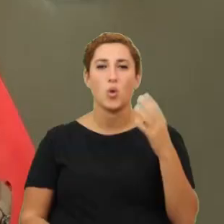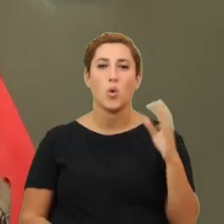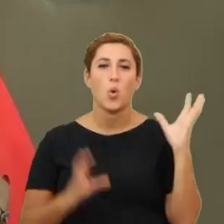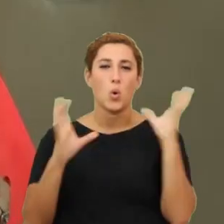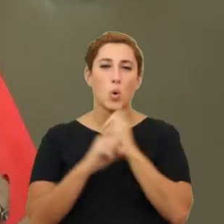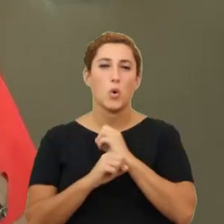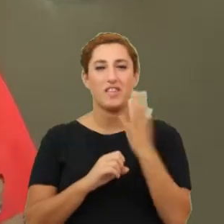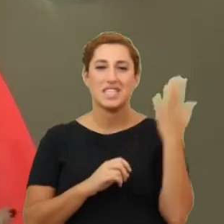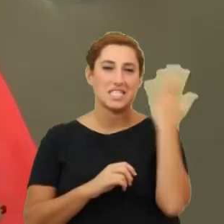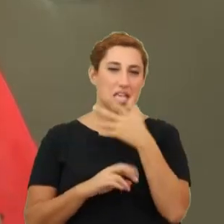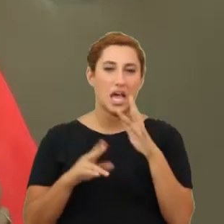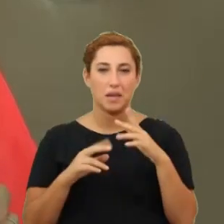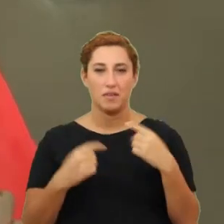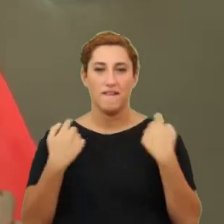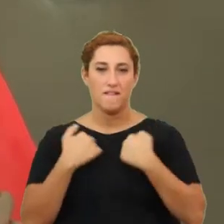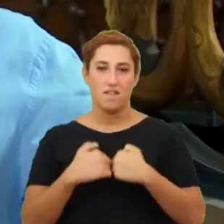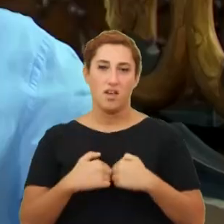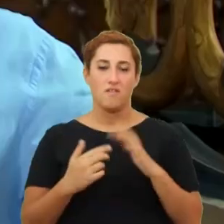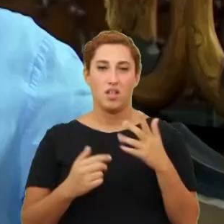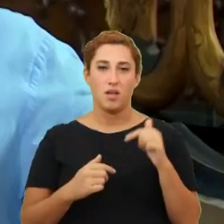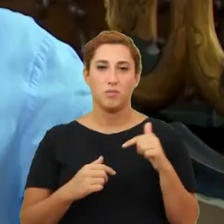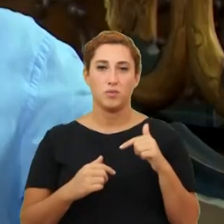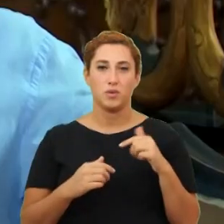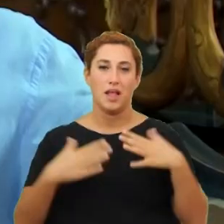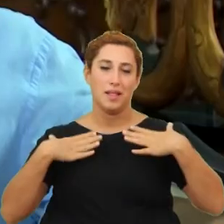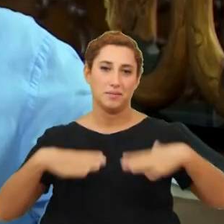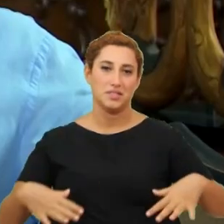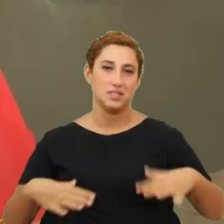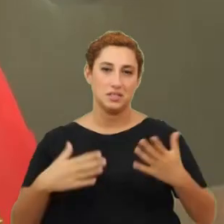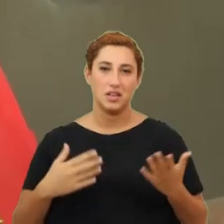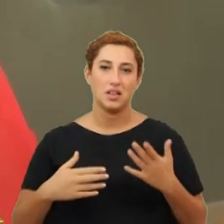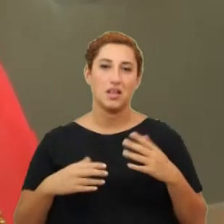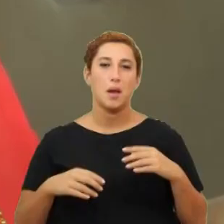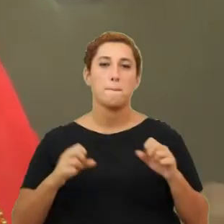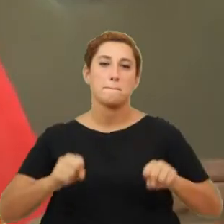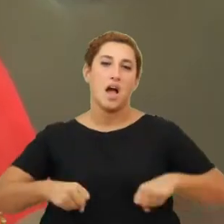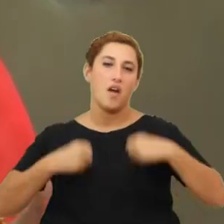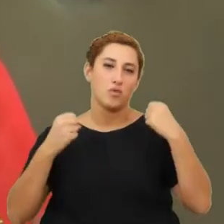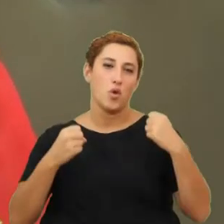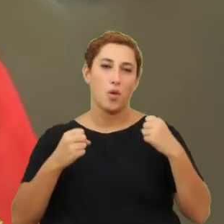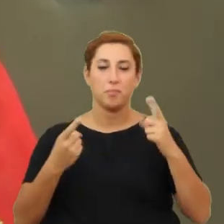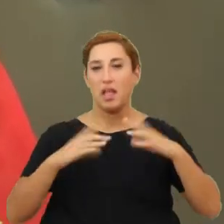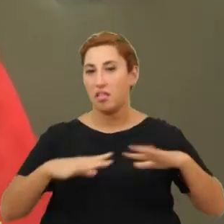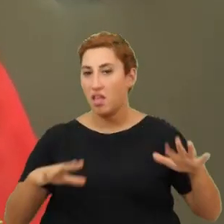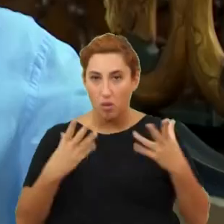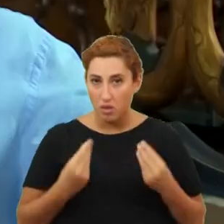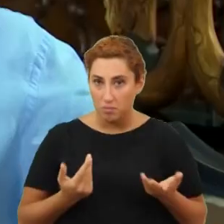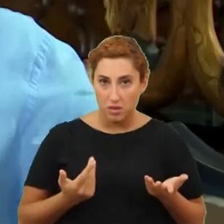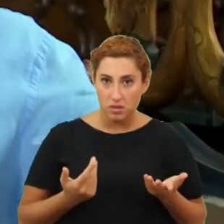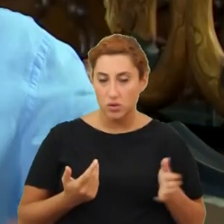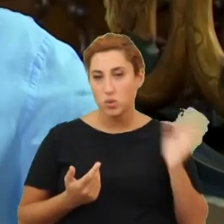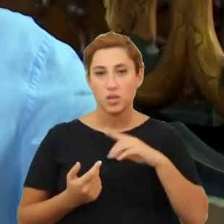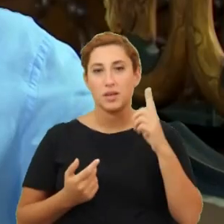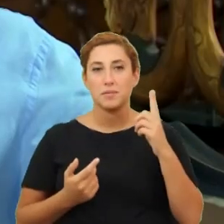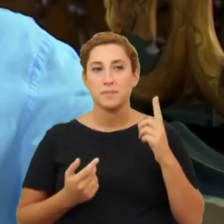renk siyah falan gibi V yakalı falan böyle tünik. Altında sigaret pantolonlar, bir asimetrik etek olabilir.